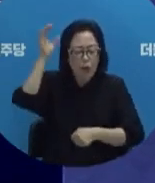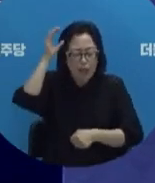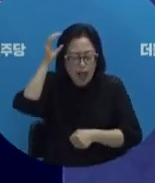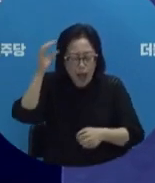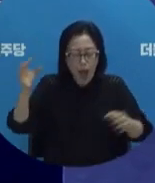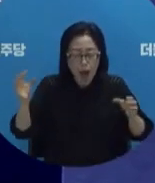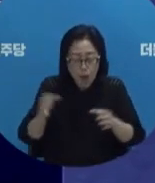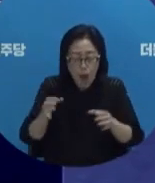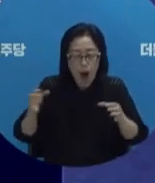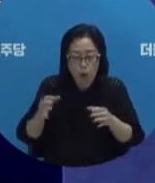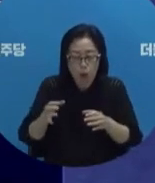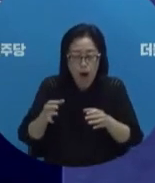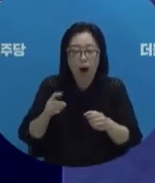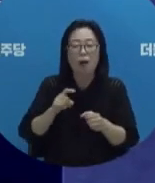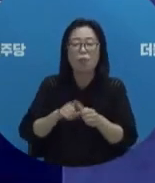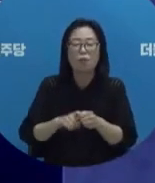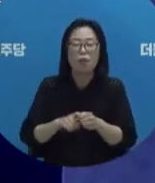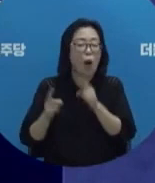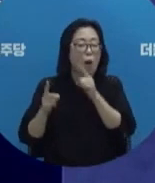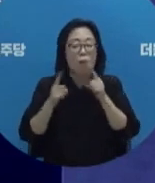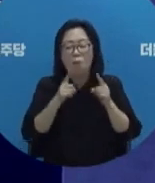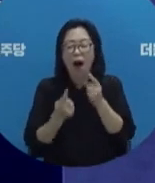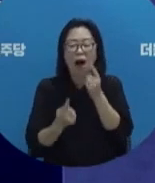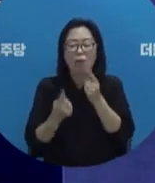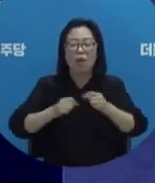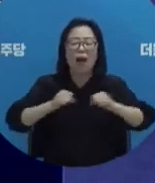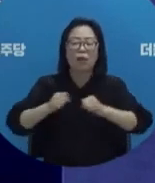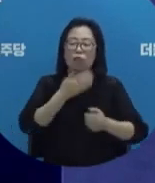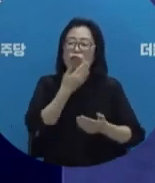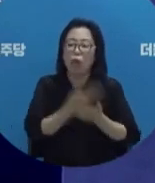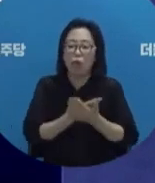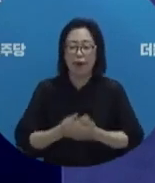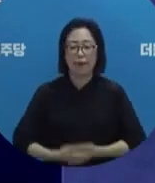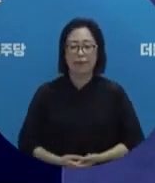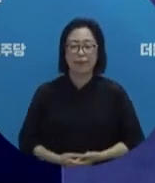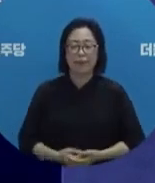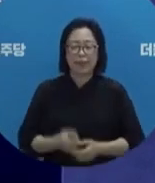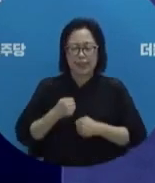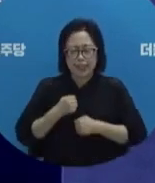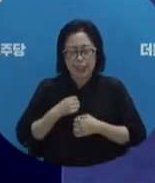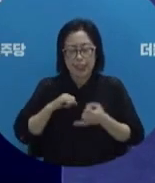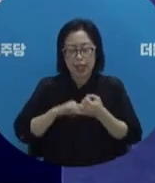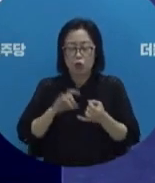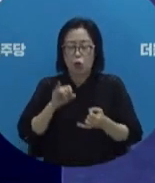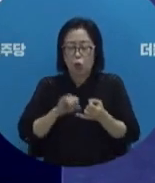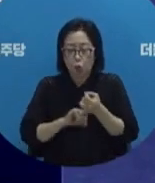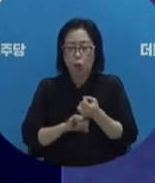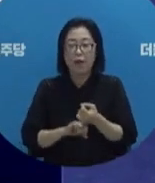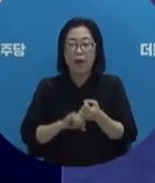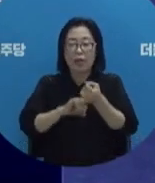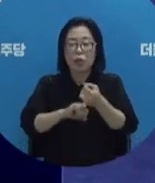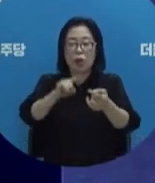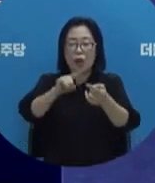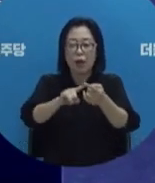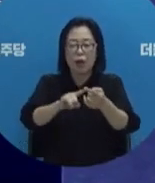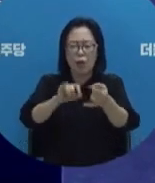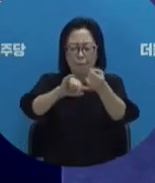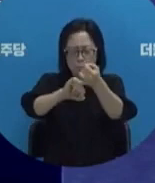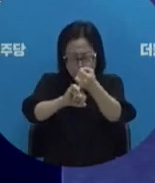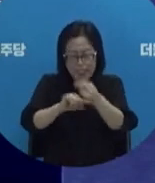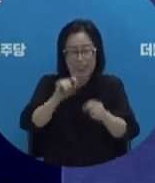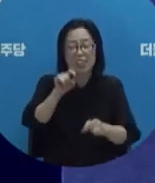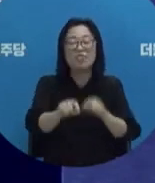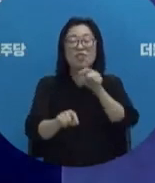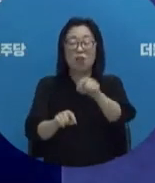모으려면 말이 아니라 행동해야 합니다 지킬 약속만 하고 약속한 건 반드시